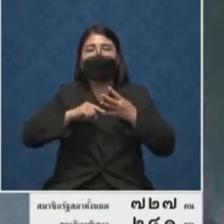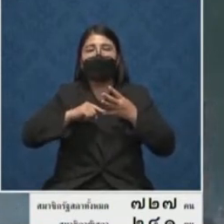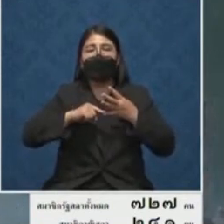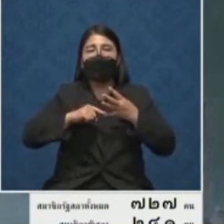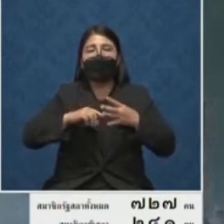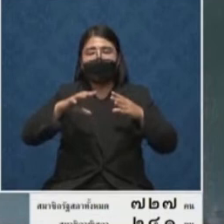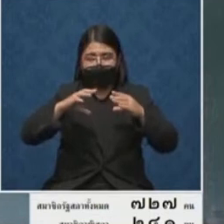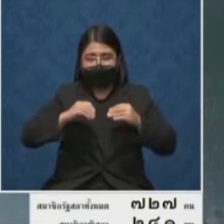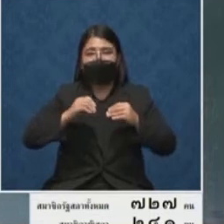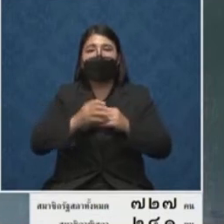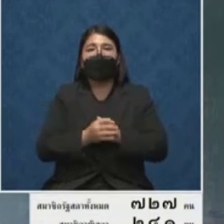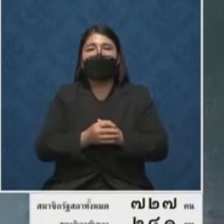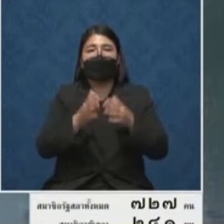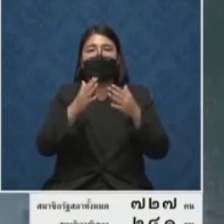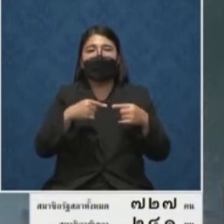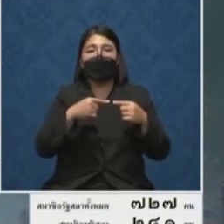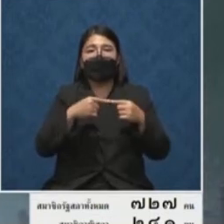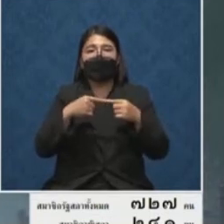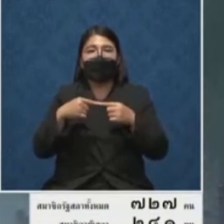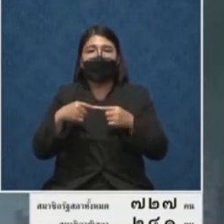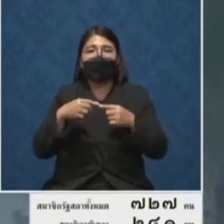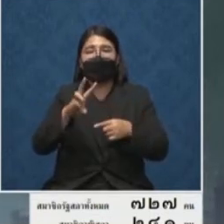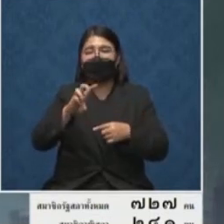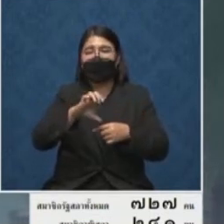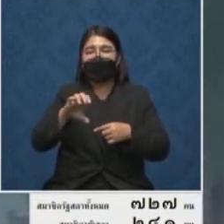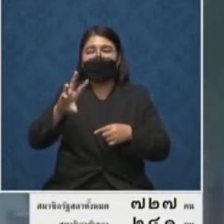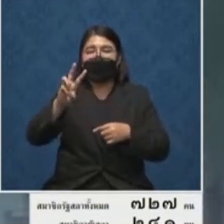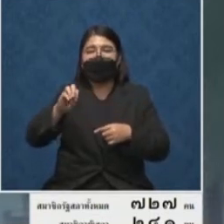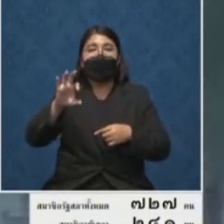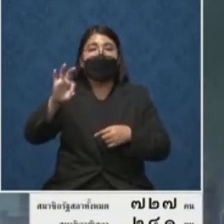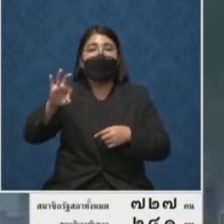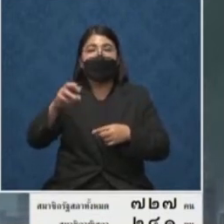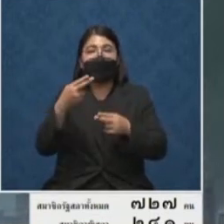3รับหลักการและ4รับหลักการครับ